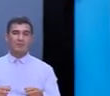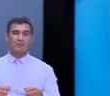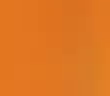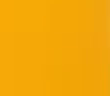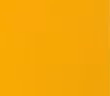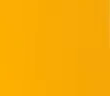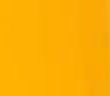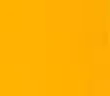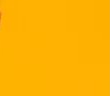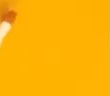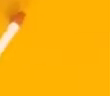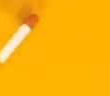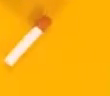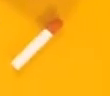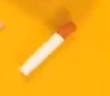bo'ling.